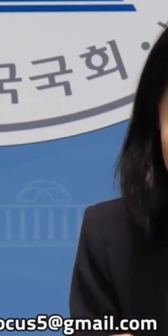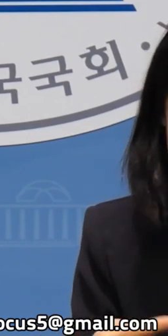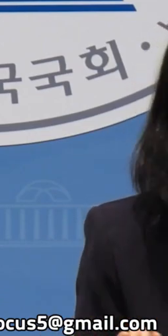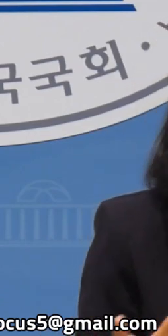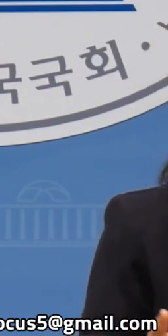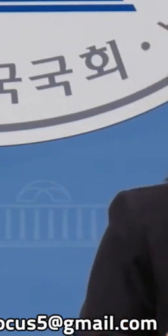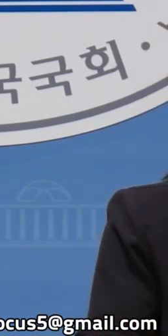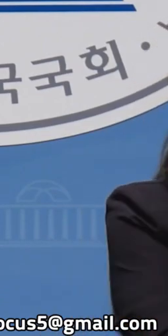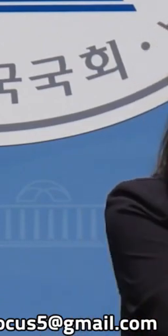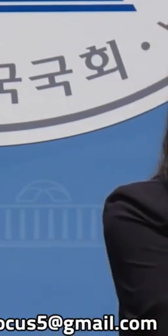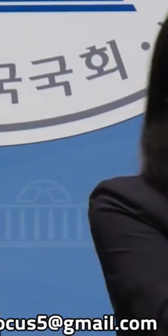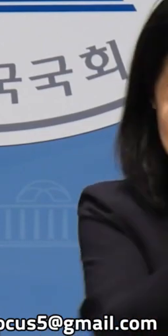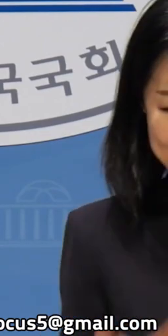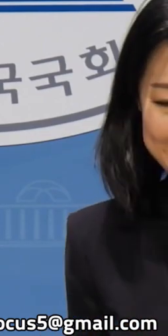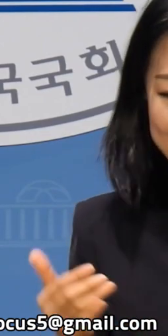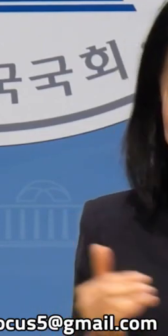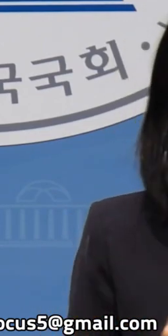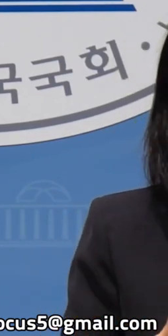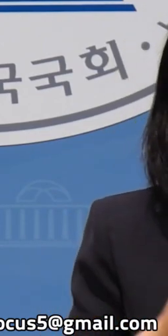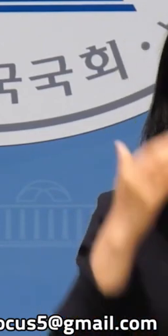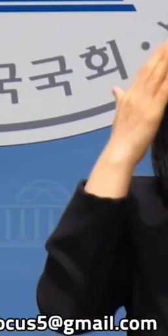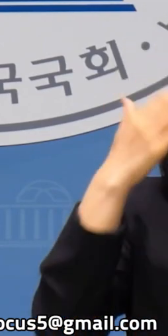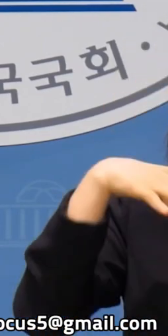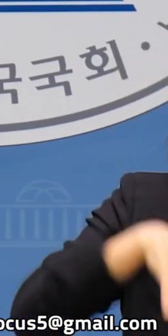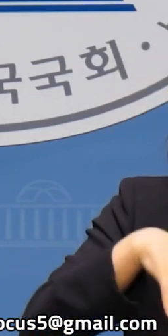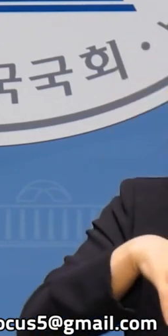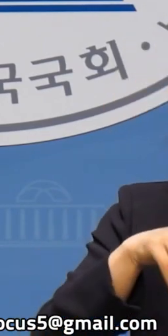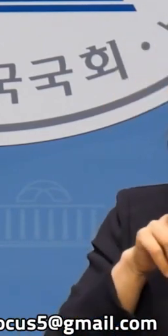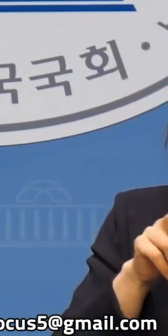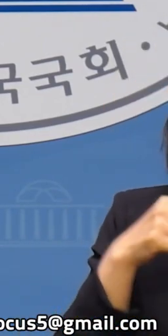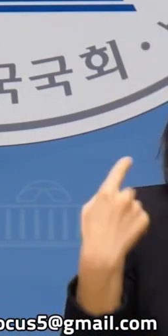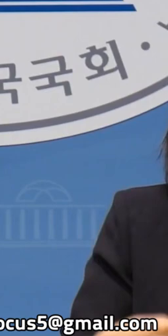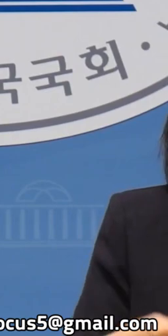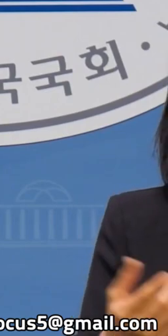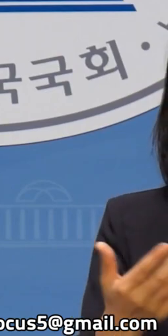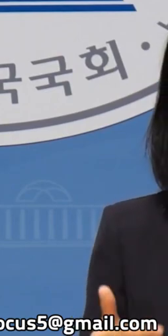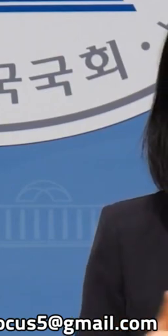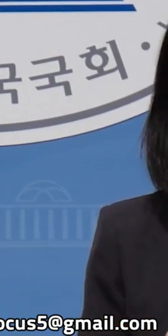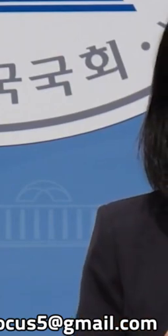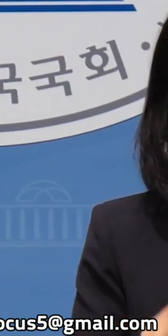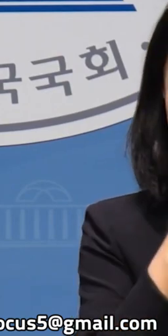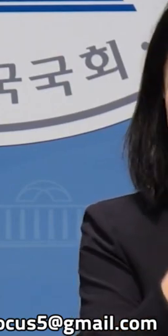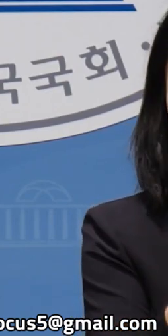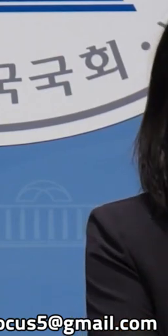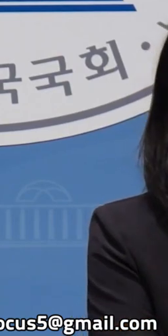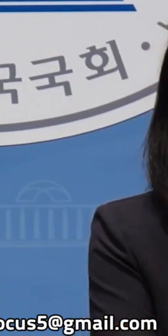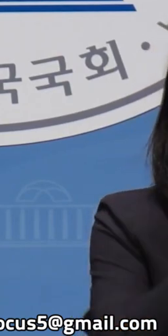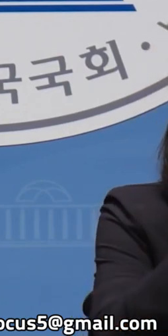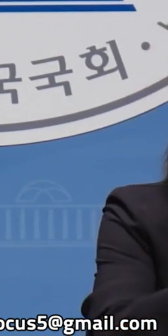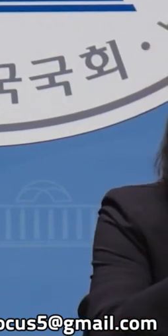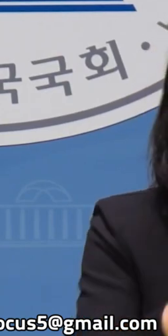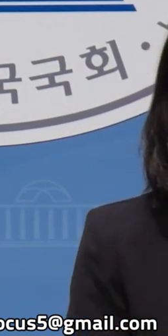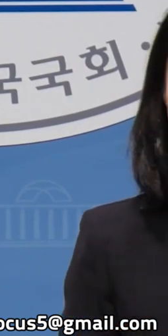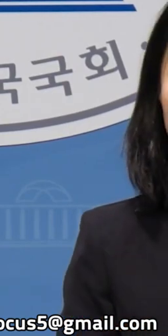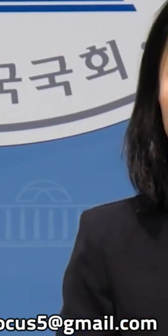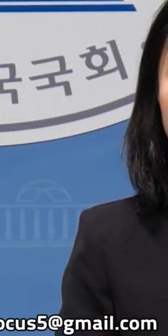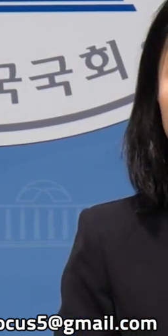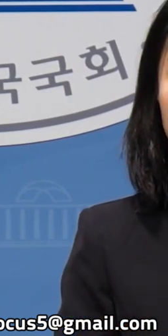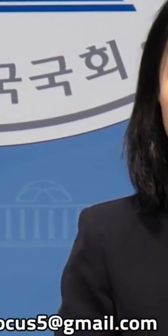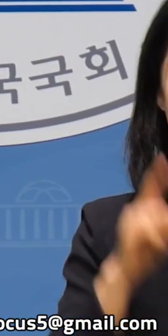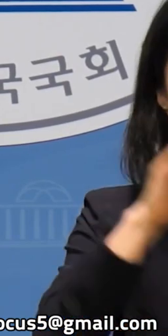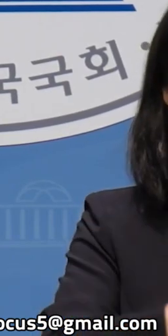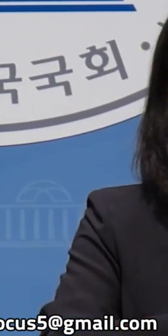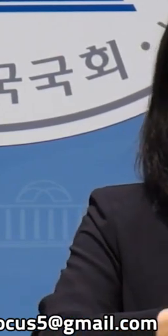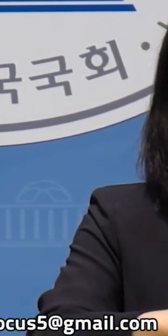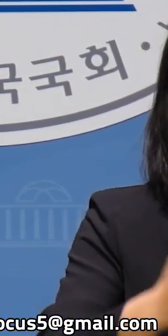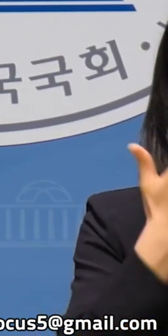말로 받는다면서 북한 정권이 아닌 우리 정부를 비판하고 나섰습니다. 민주당은 아직도 위장평화 사회의